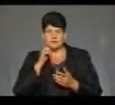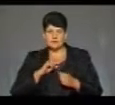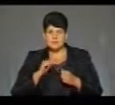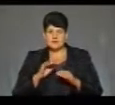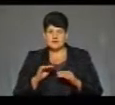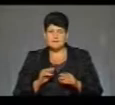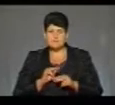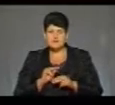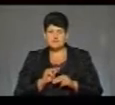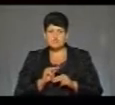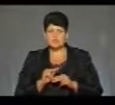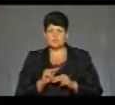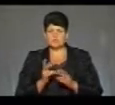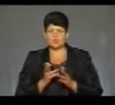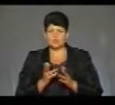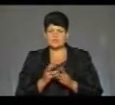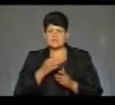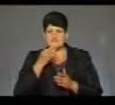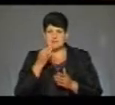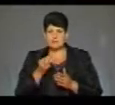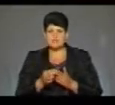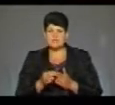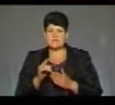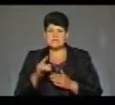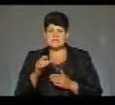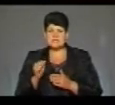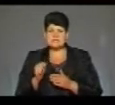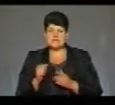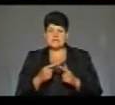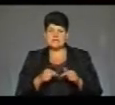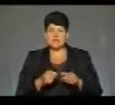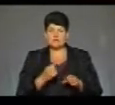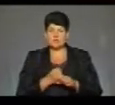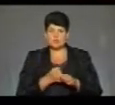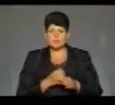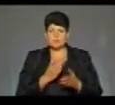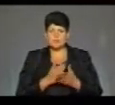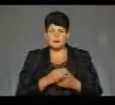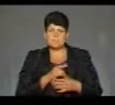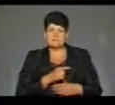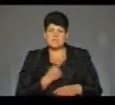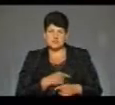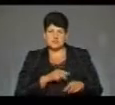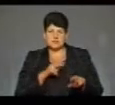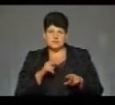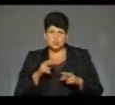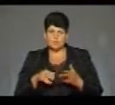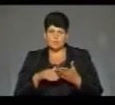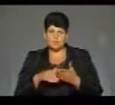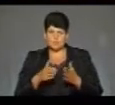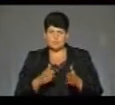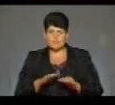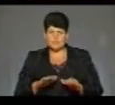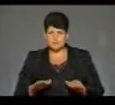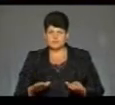дітей привчати до якоїсь відповідальності за якусь ділянку роботи. Маємо і медичний патруль, десь допомагають